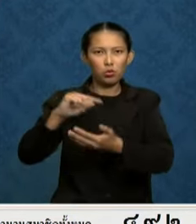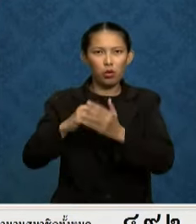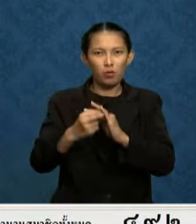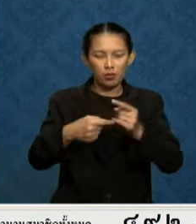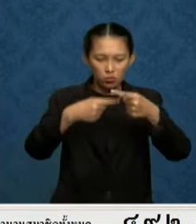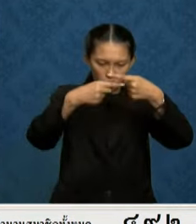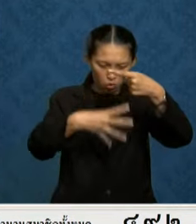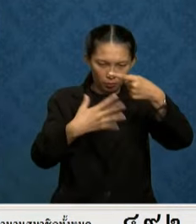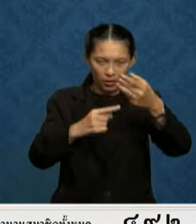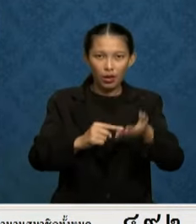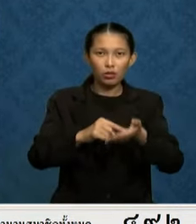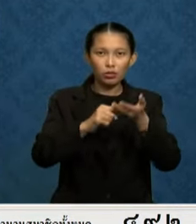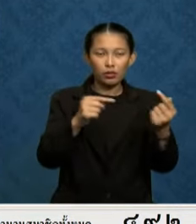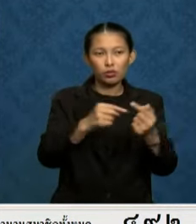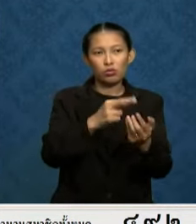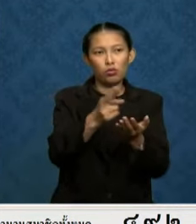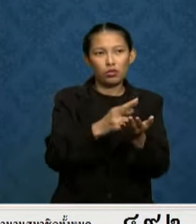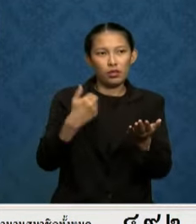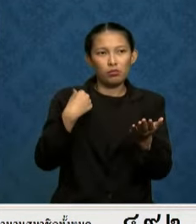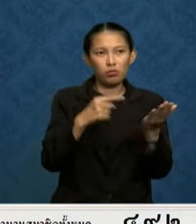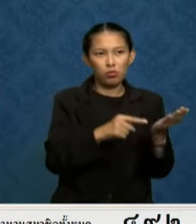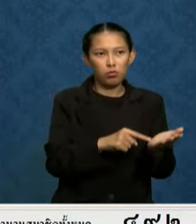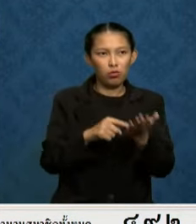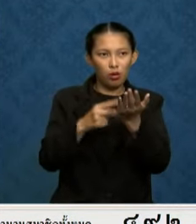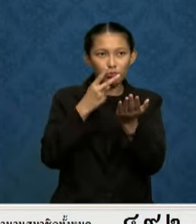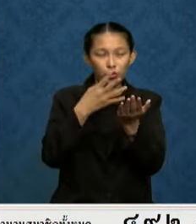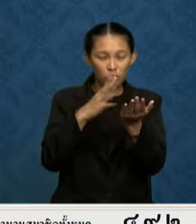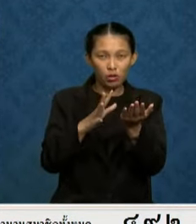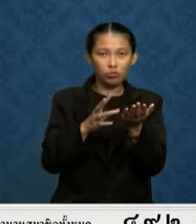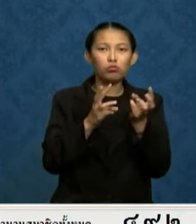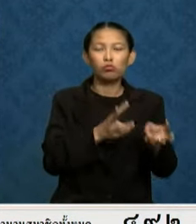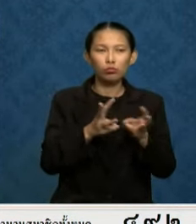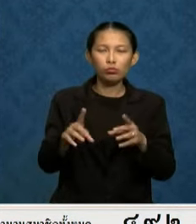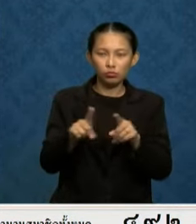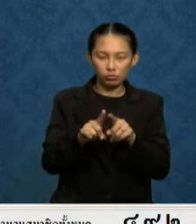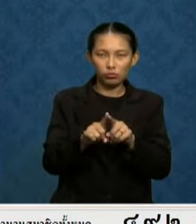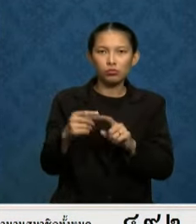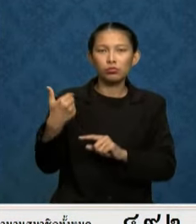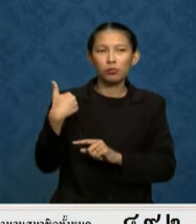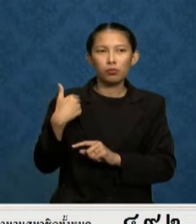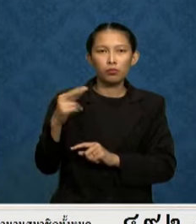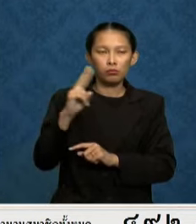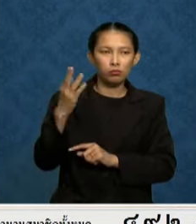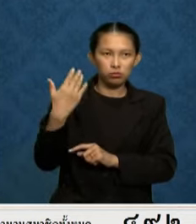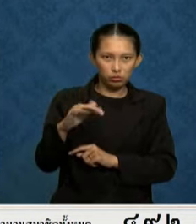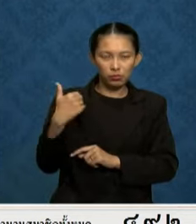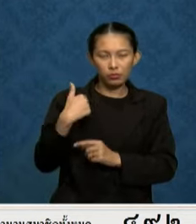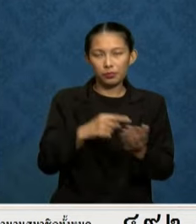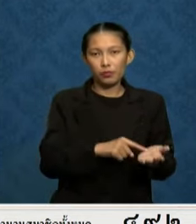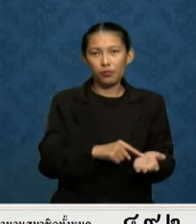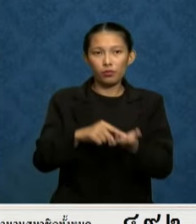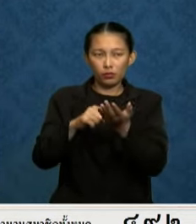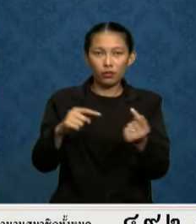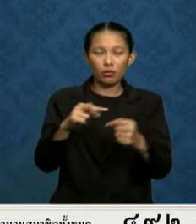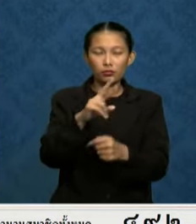มา แลวเสนอในรายงานมาดูแล้เราใช้หักตามน ซึเราเคยใช้แล้วแล้วเข้าใุสภา แล้ว